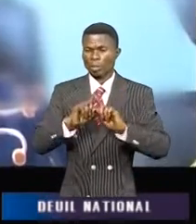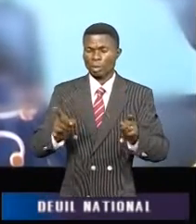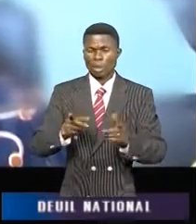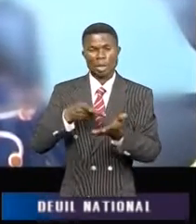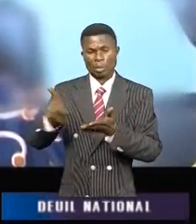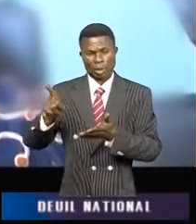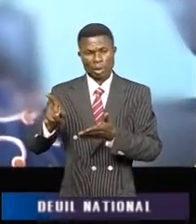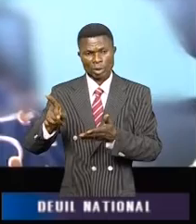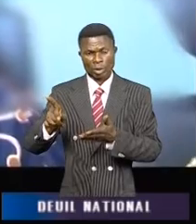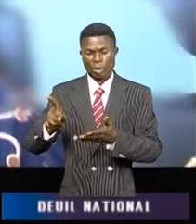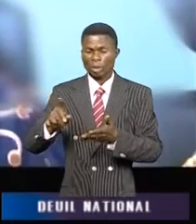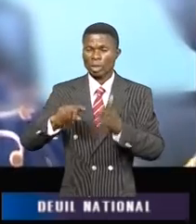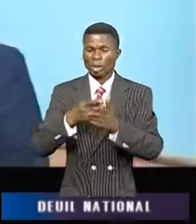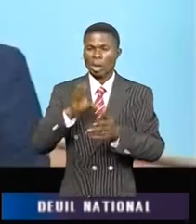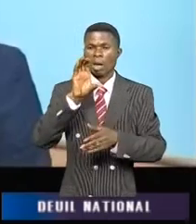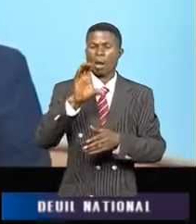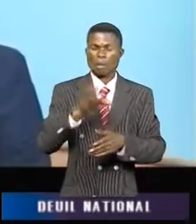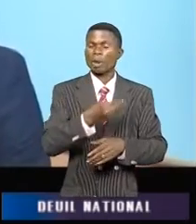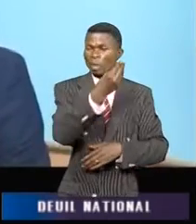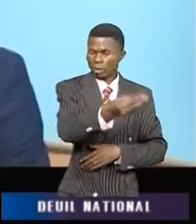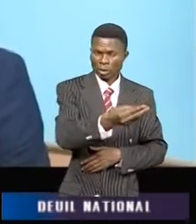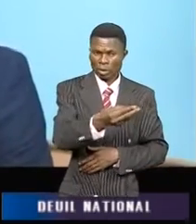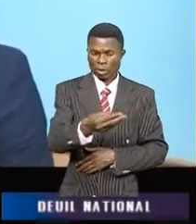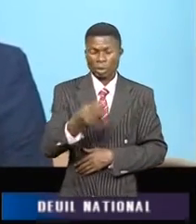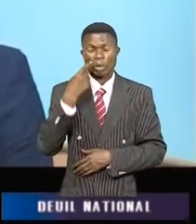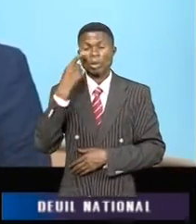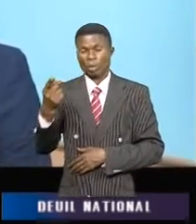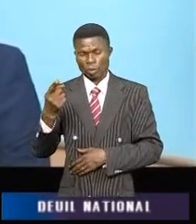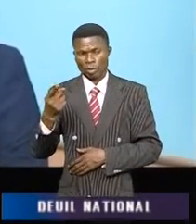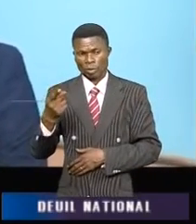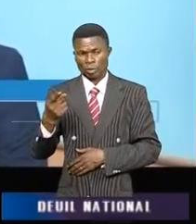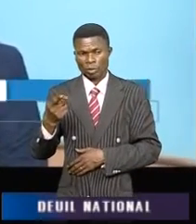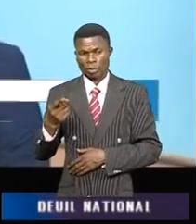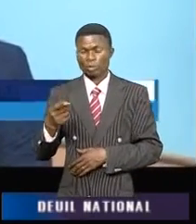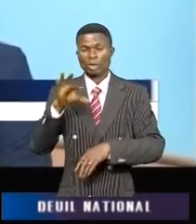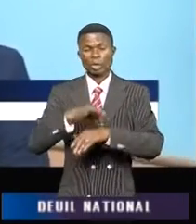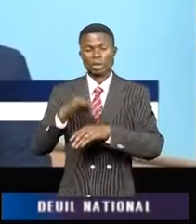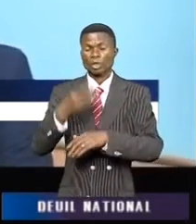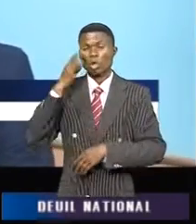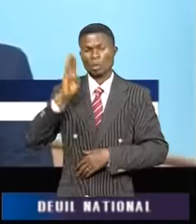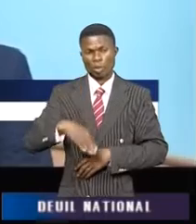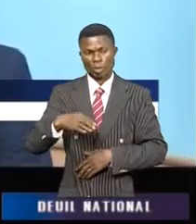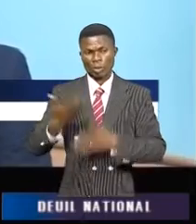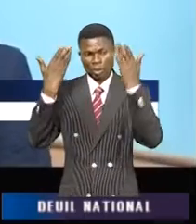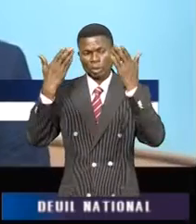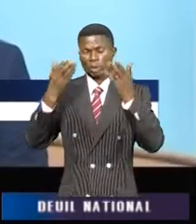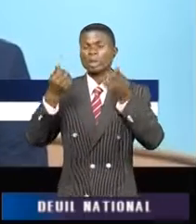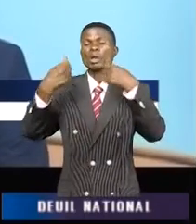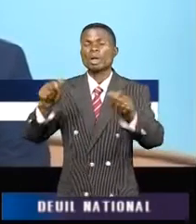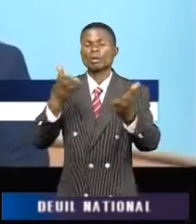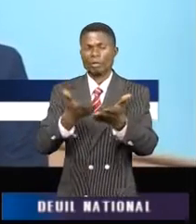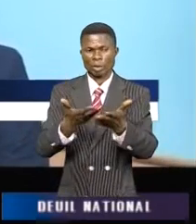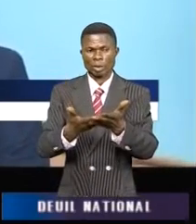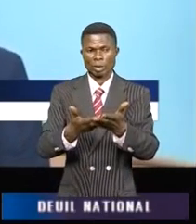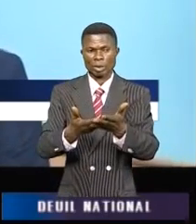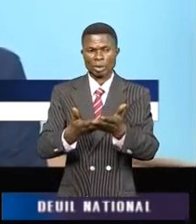paiement s'est fait uniquement par voie bancaire. J'estime que ceux-ci ont eu la malchance. Dieu les a livrés parce que